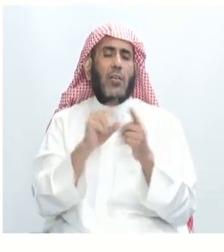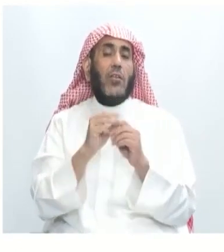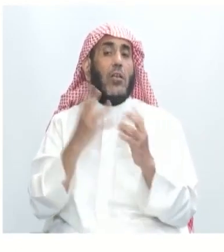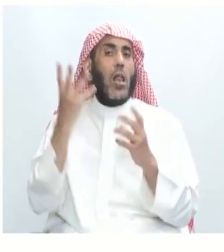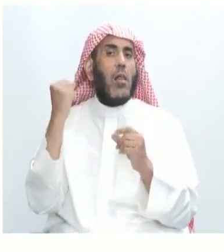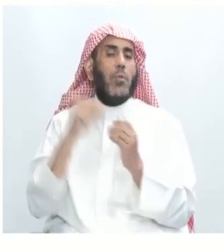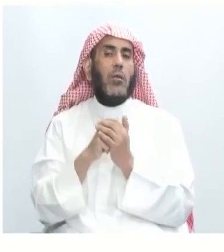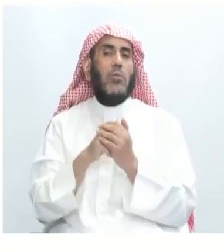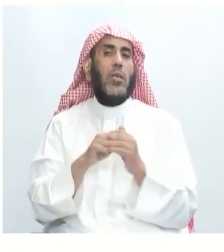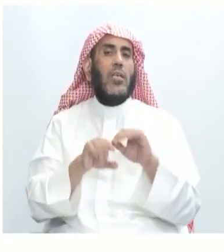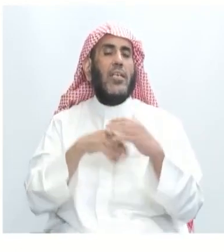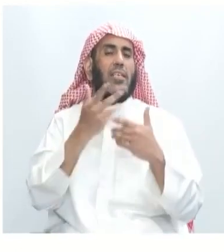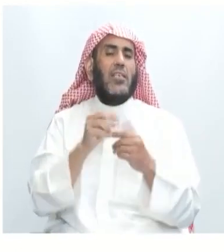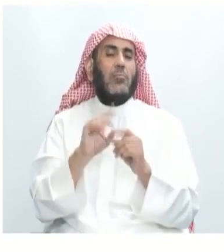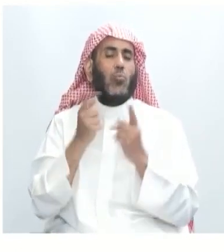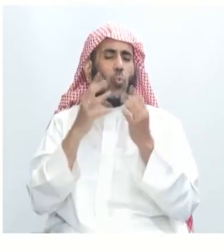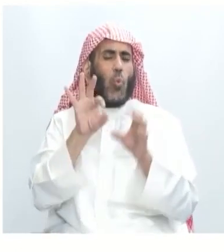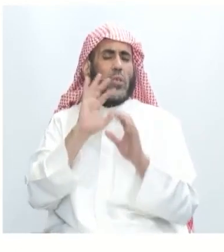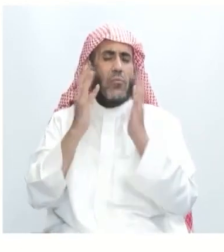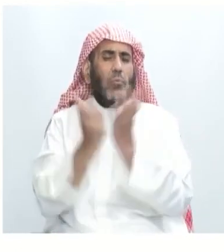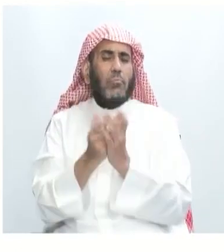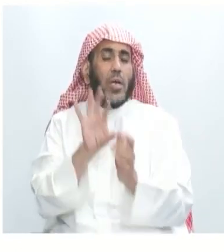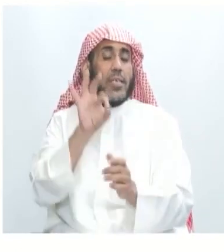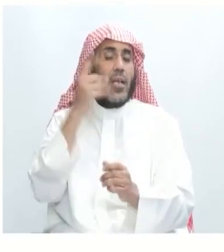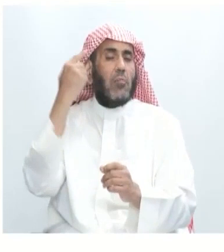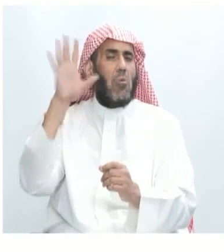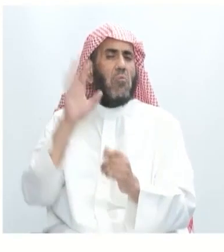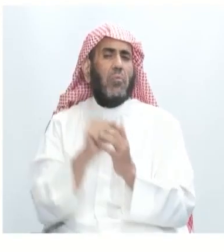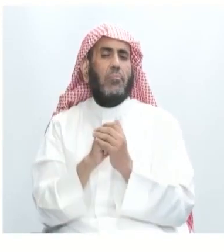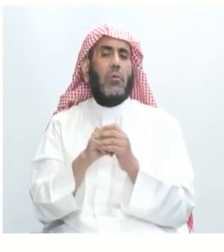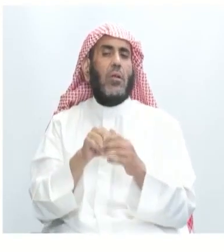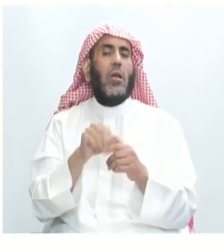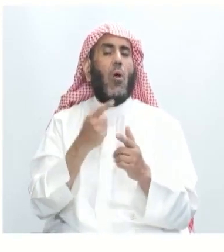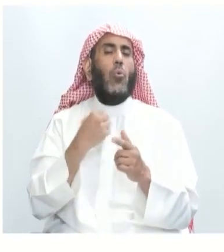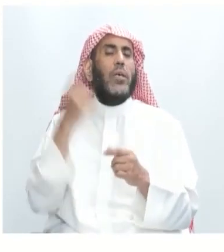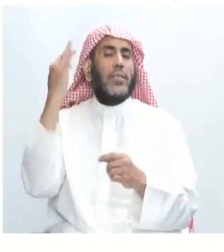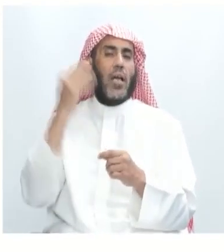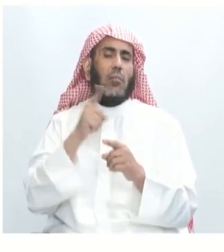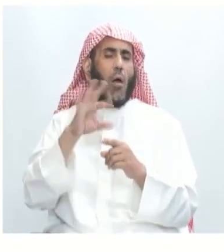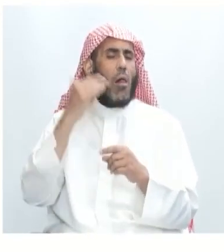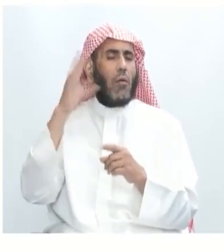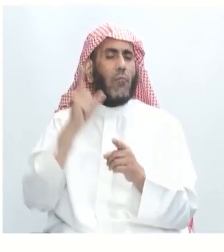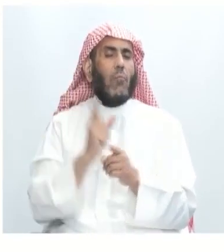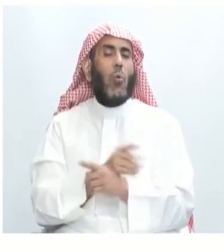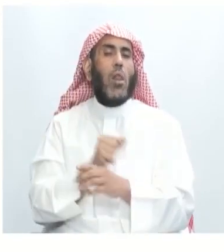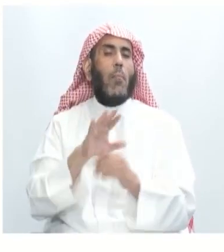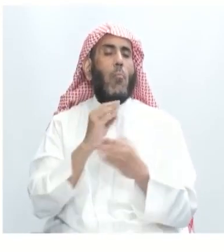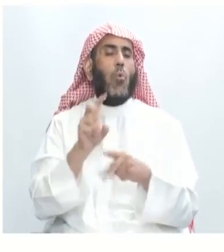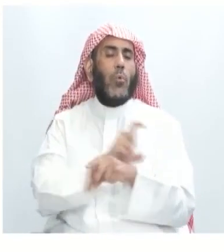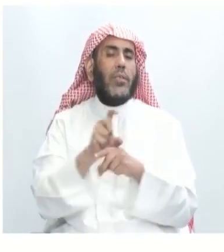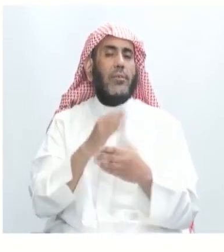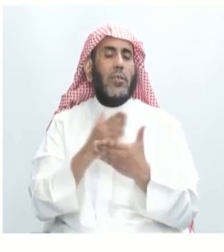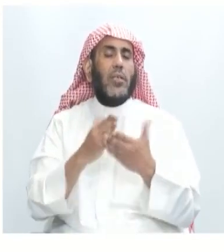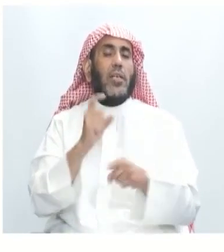علميا بجهاز او الشيء الذي تريد وصفه تختار انت انت ما تريد او اختاري انت ايضا ما تريدين المكونات هنحدد